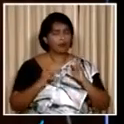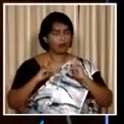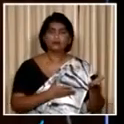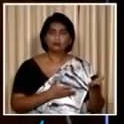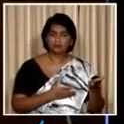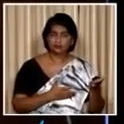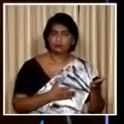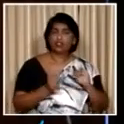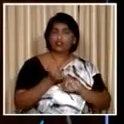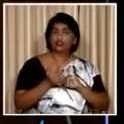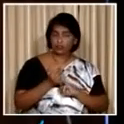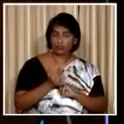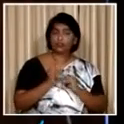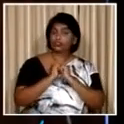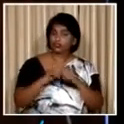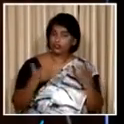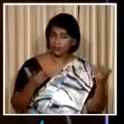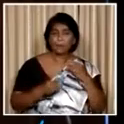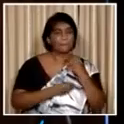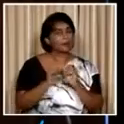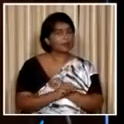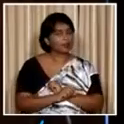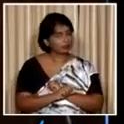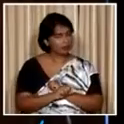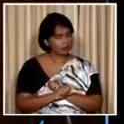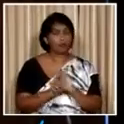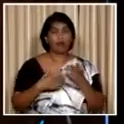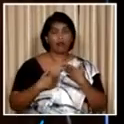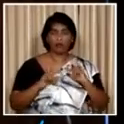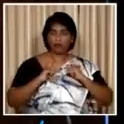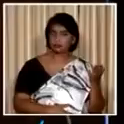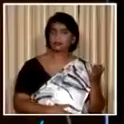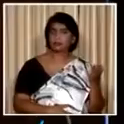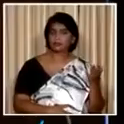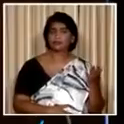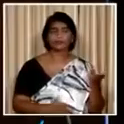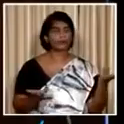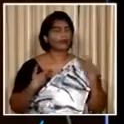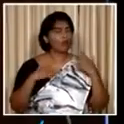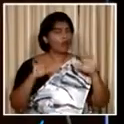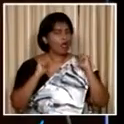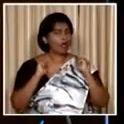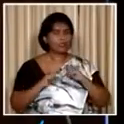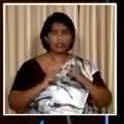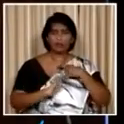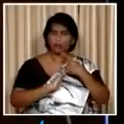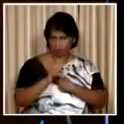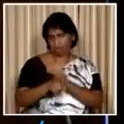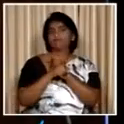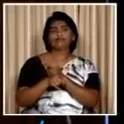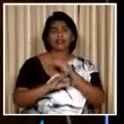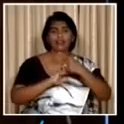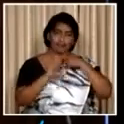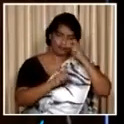හොඳට ජීවත් වෙනවා සුනිල් අඳුනේට රස්සාවකුත් නැහැ ව්‍යාපාරයකුත් නැහැ අපිට වඩා හොඳට ජීවත් වෙනවා. යකෝ කොහොමද ජීවත් වෙන්නේ? රටටත් කියලා දීපල්ලාකෝ